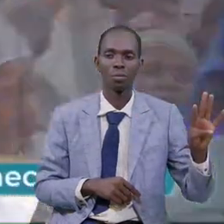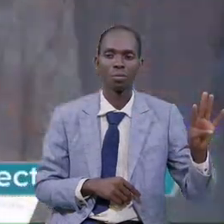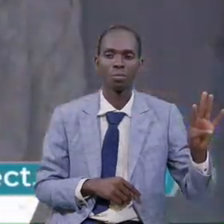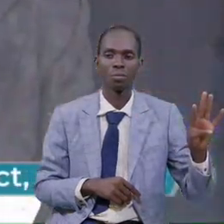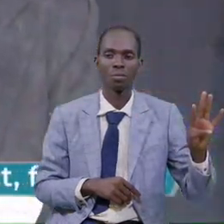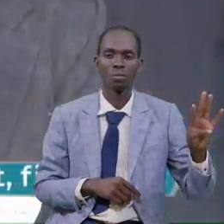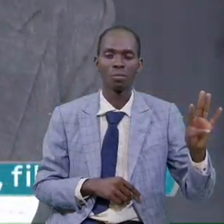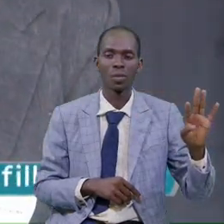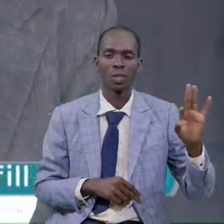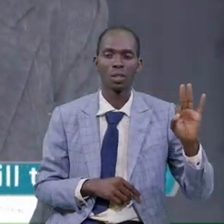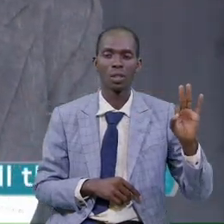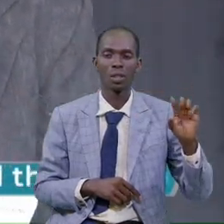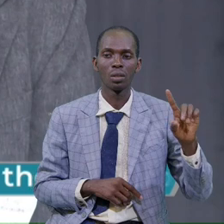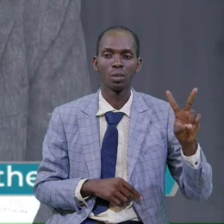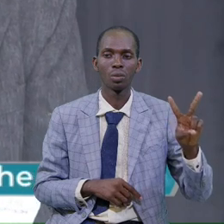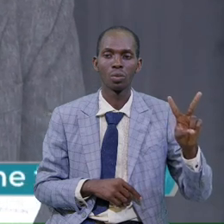+234 915 444 9263.